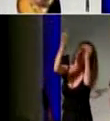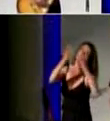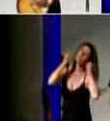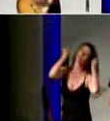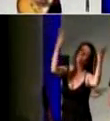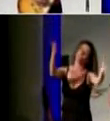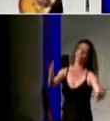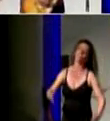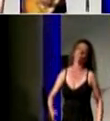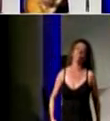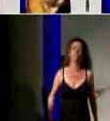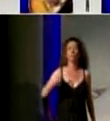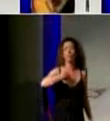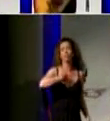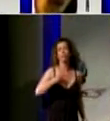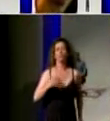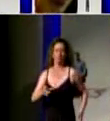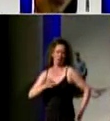Si vous saviez